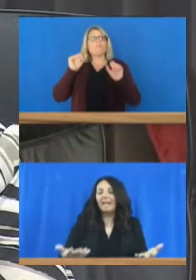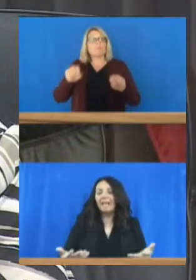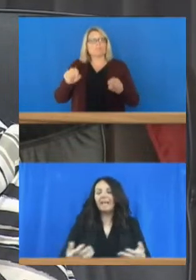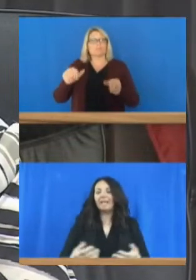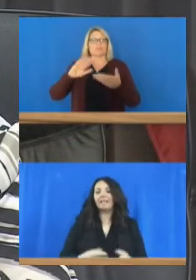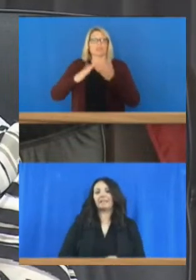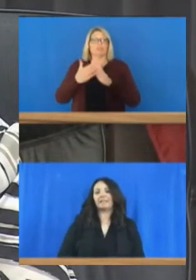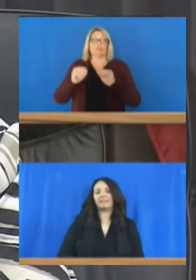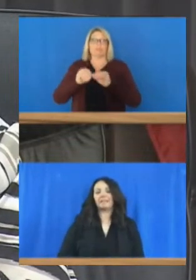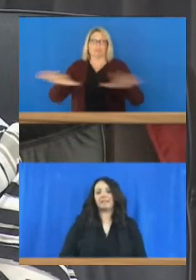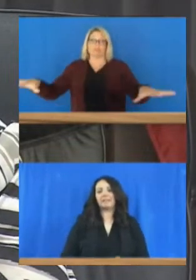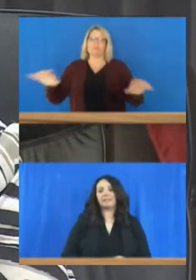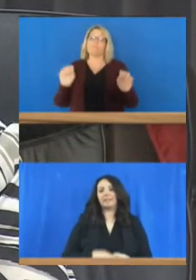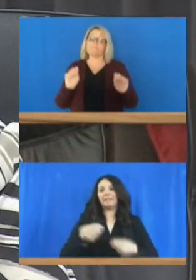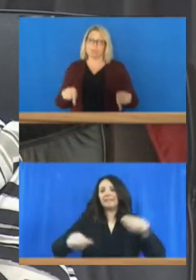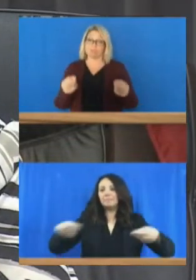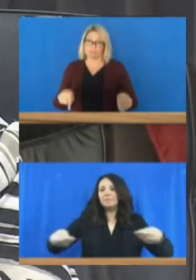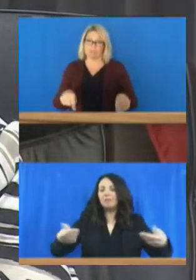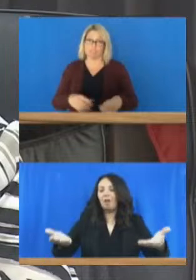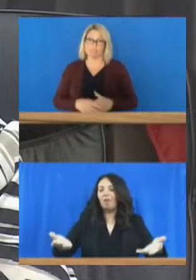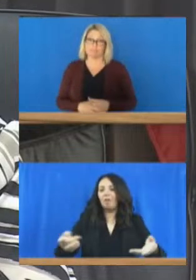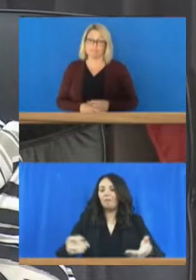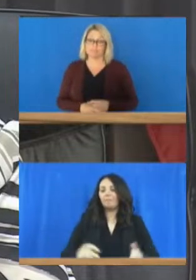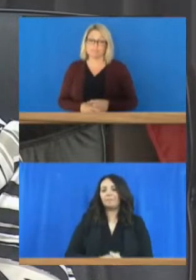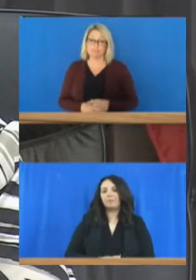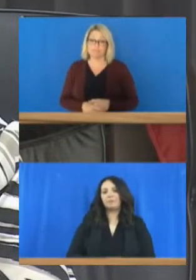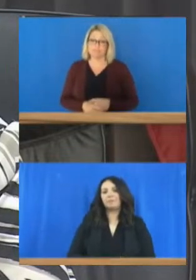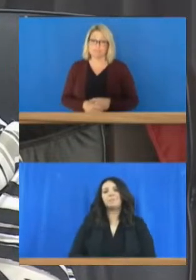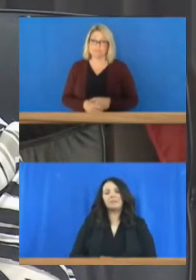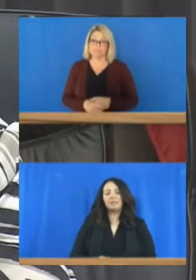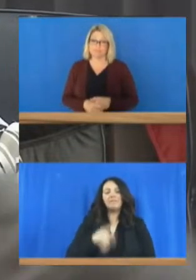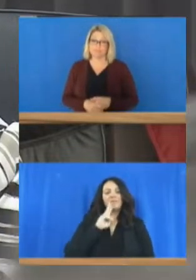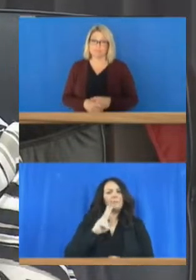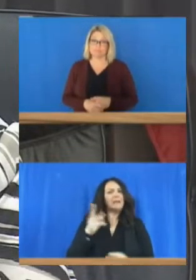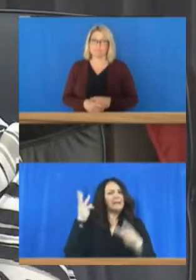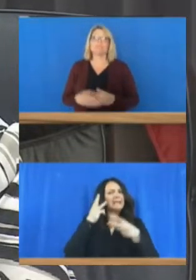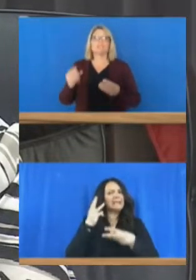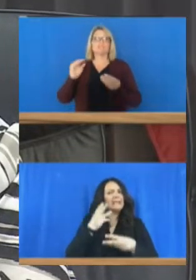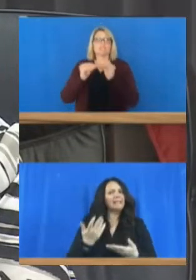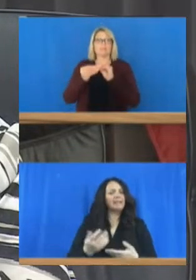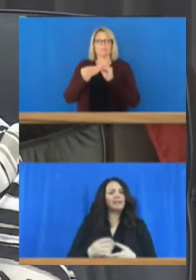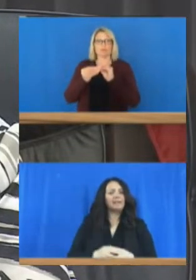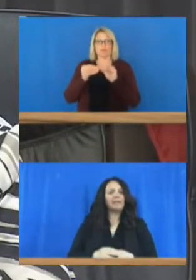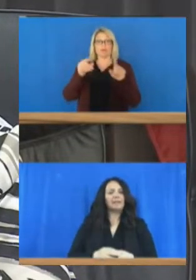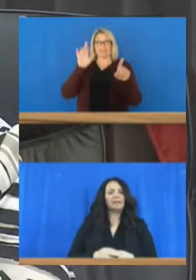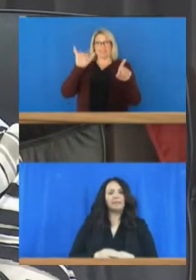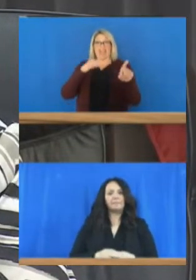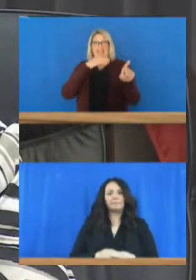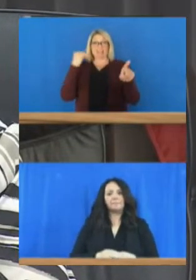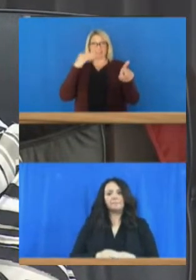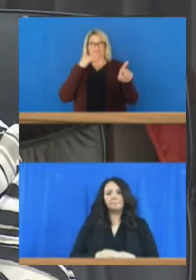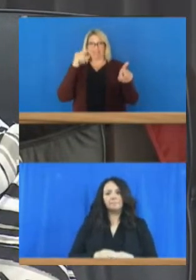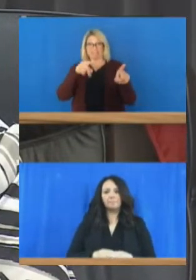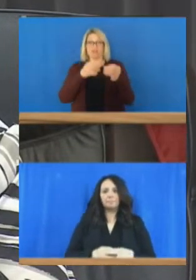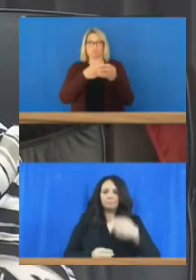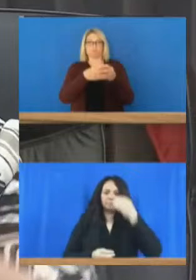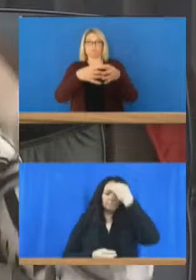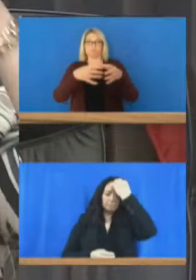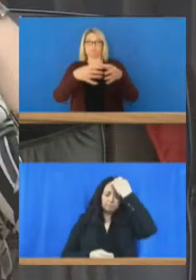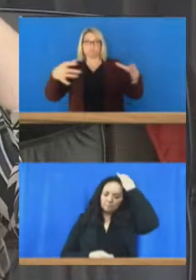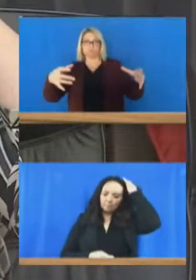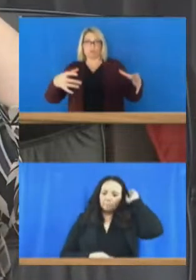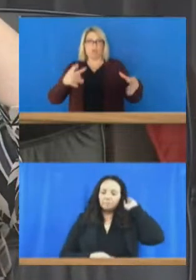risques maintenant d'avoir des cas, on a déjà vu un cas qui était transmis par l'éclosion